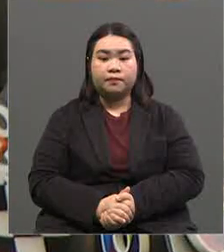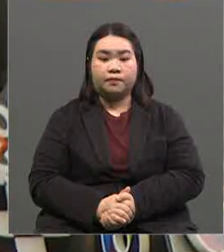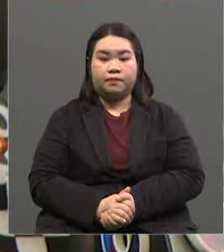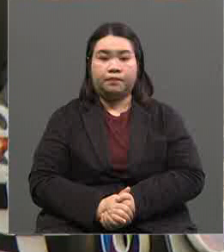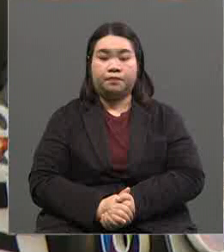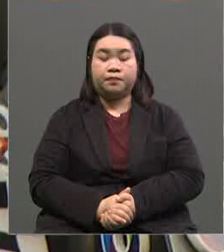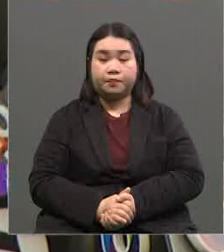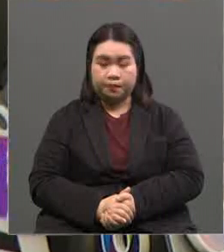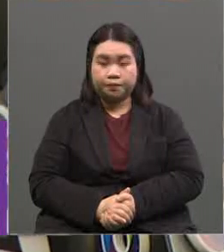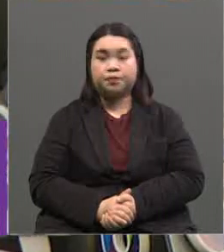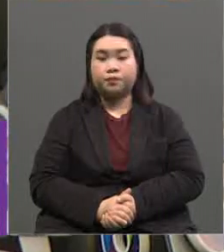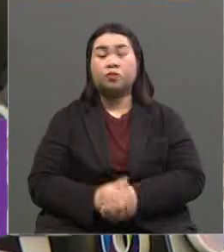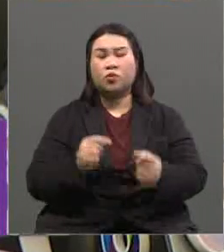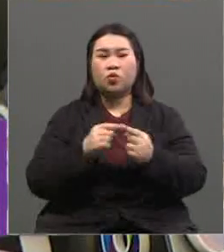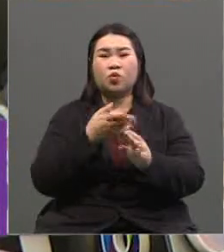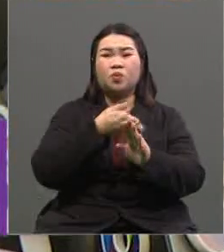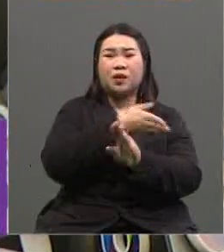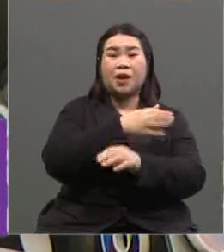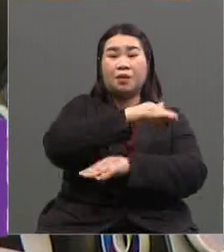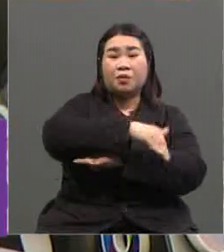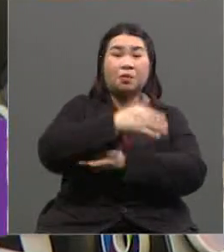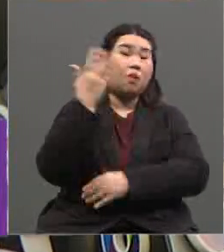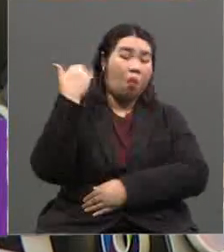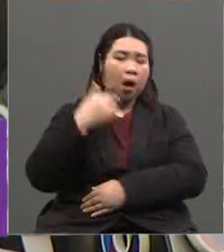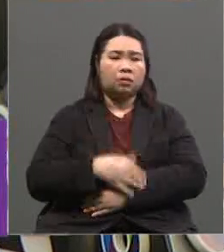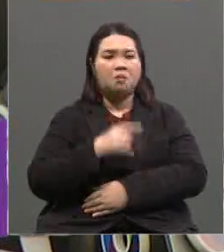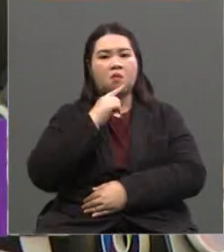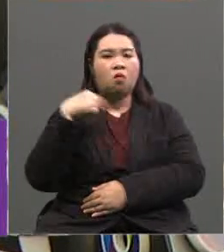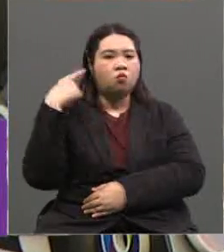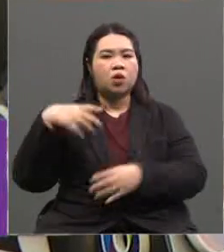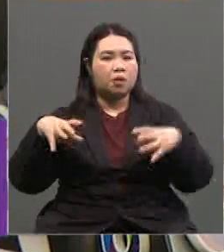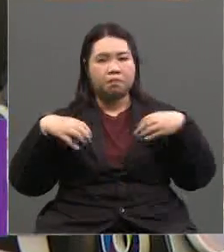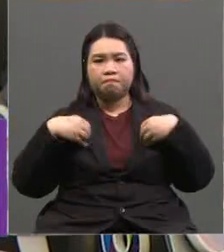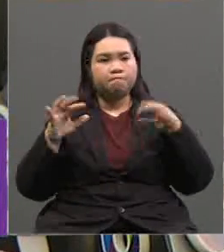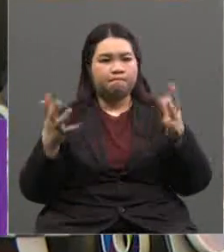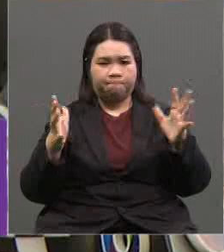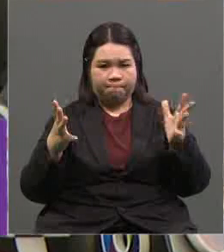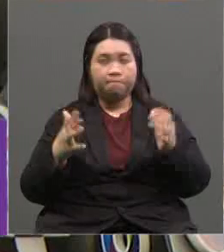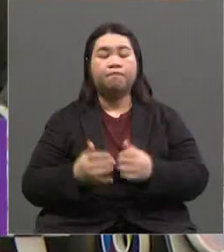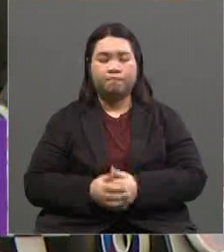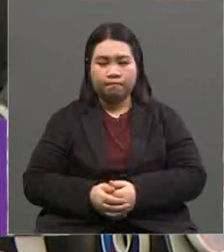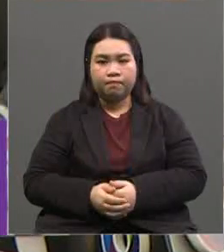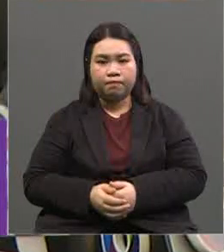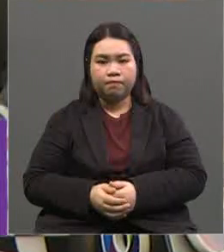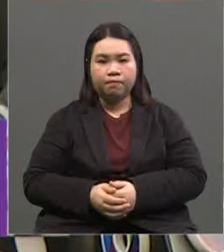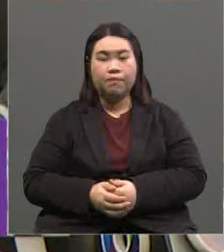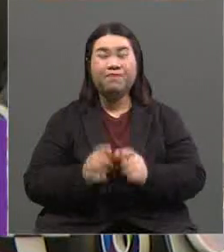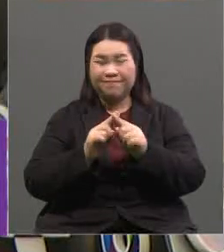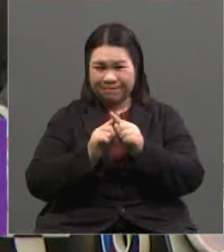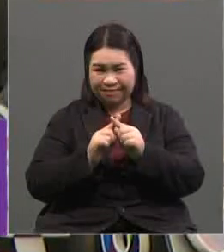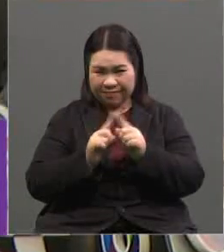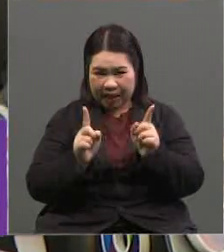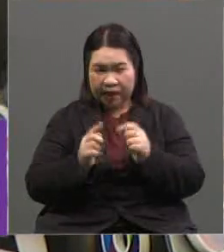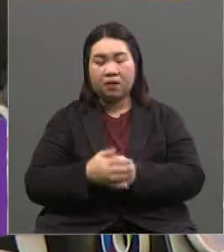นะเพราะนั้นแต่ว่าในการพูดคุยเมื่อกี้นะเขาก็ยังไม่รับสารภาพในสิ่งที่เขากระทำนะเพราะนั้นเพียงแต่ว่าสุดท้ายเนี่ยนะ